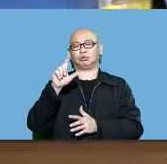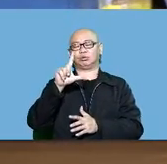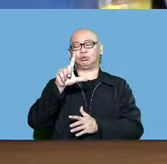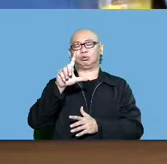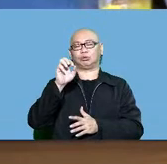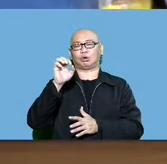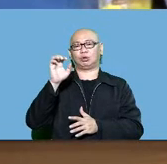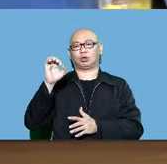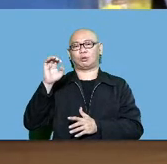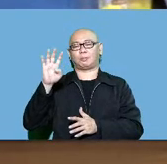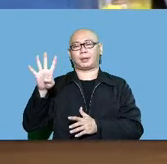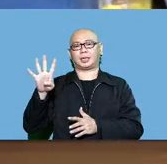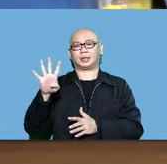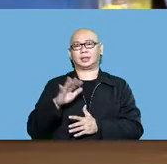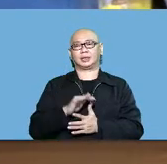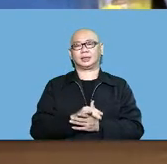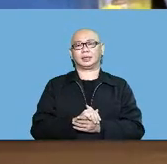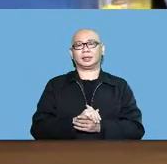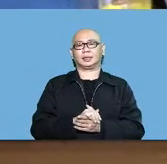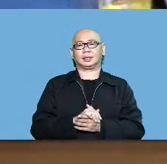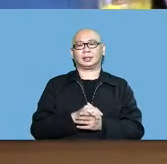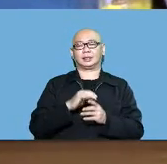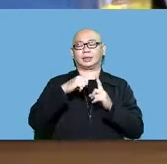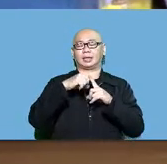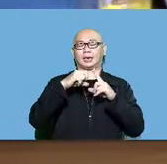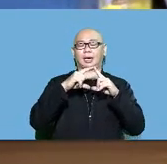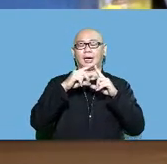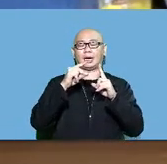002-201-7004 Karbek G